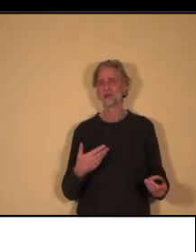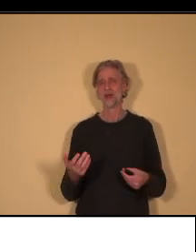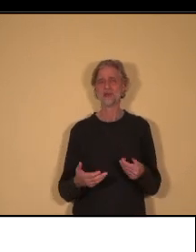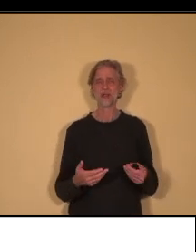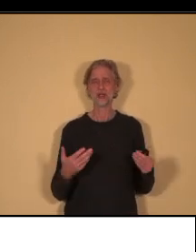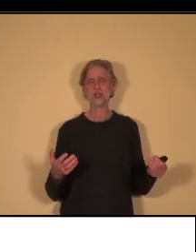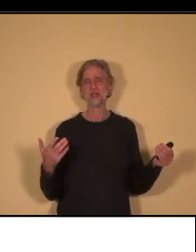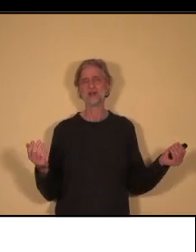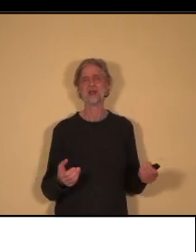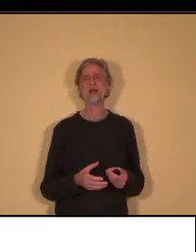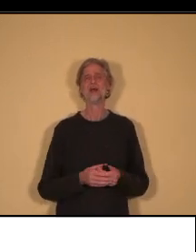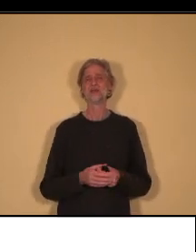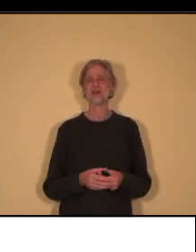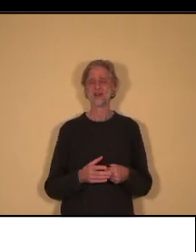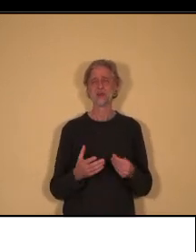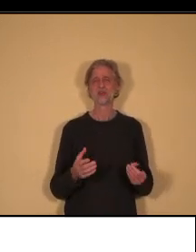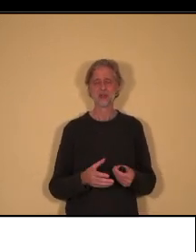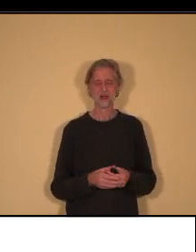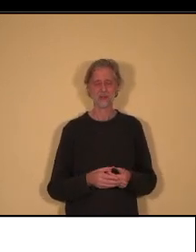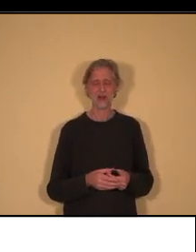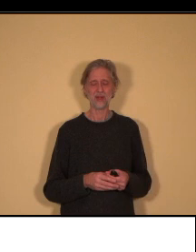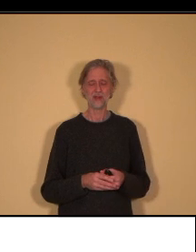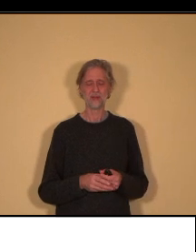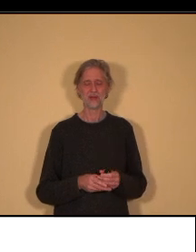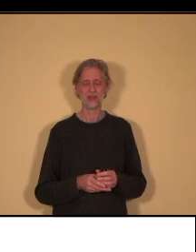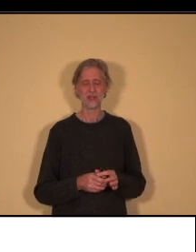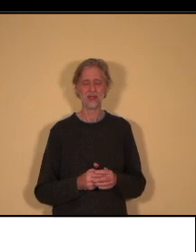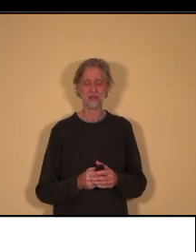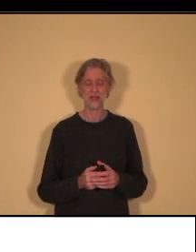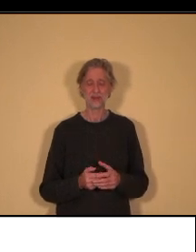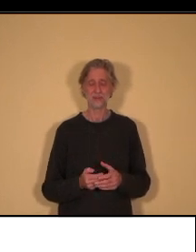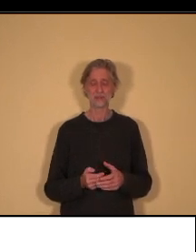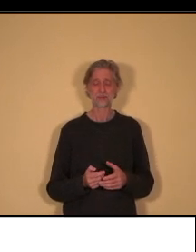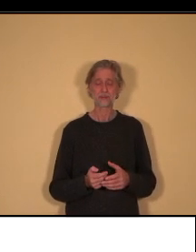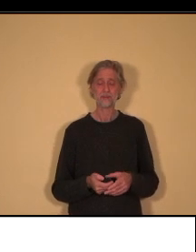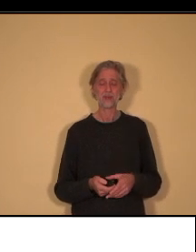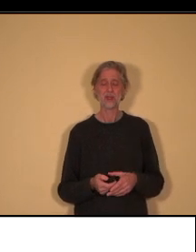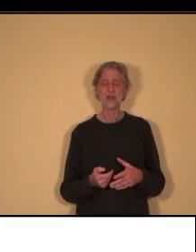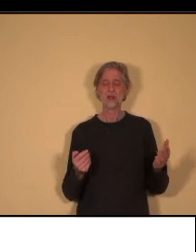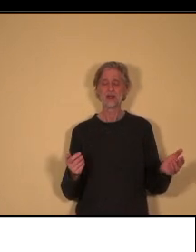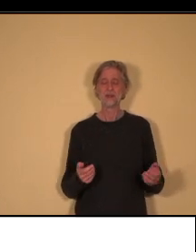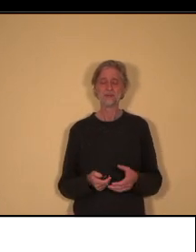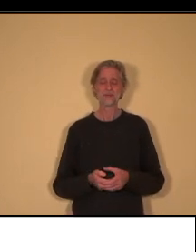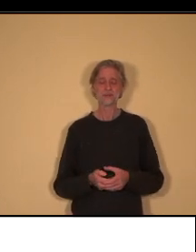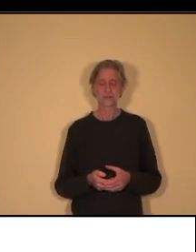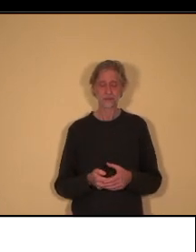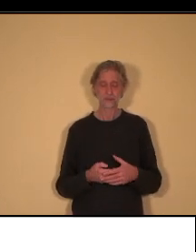CO2 natürlich erstickend ist. Das heißt, das muss auf alle Fälle verhindert werden.